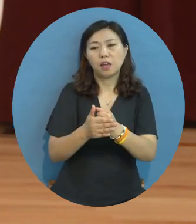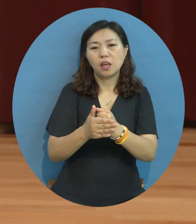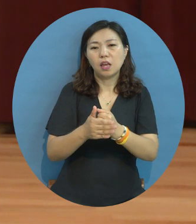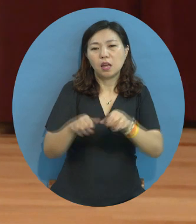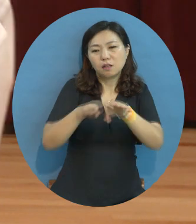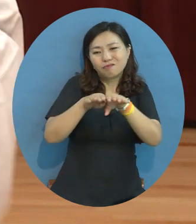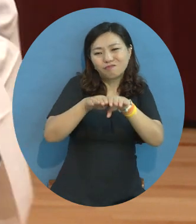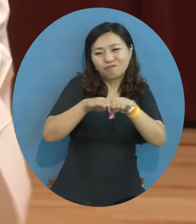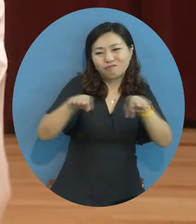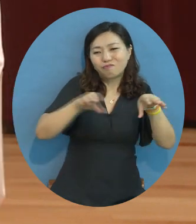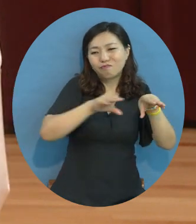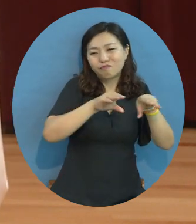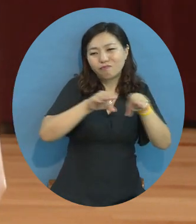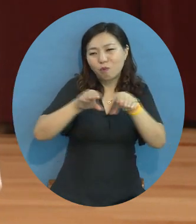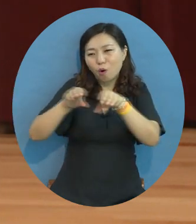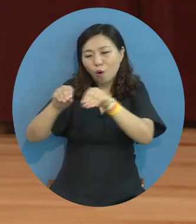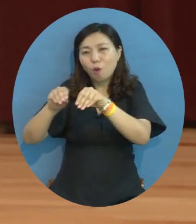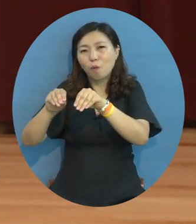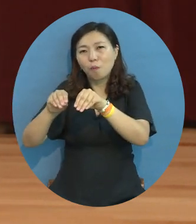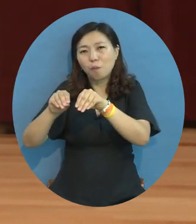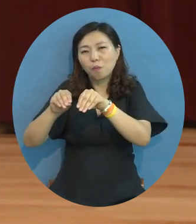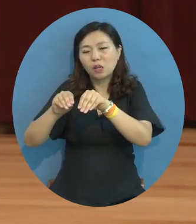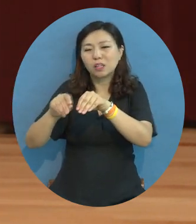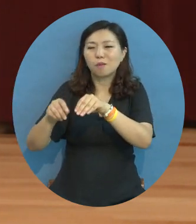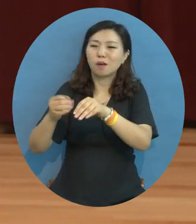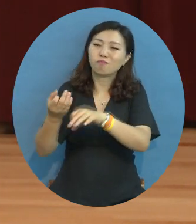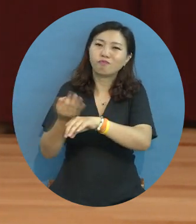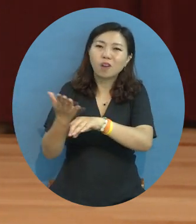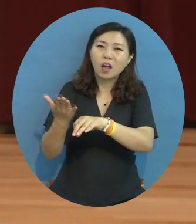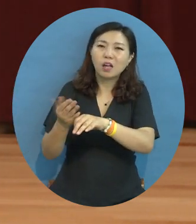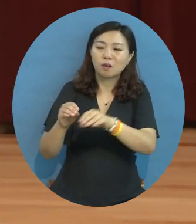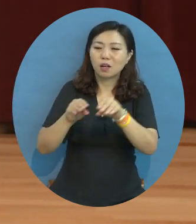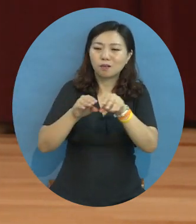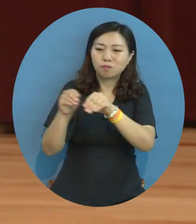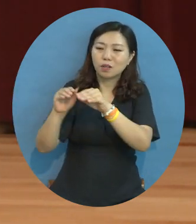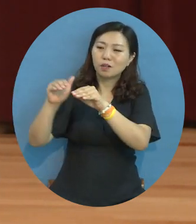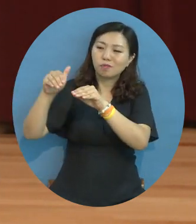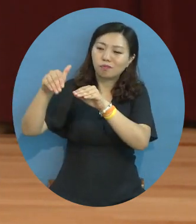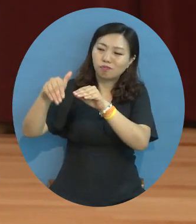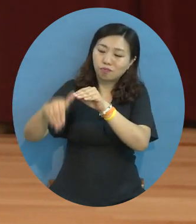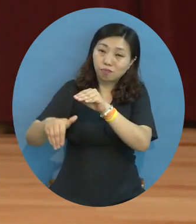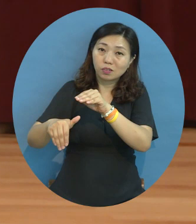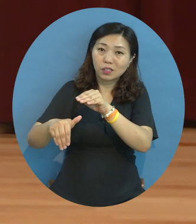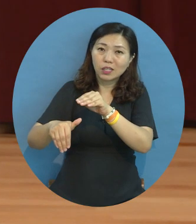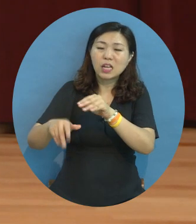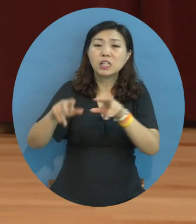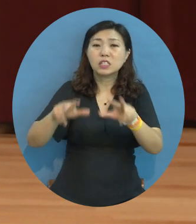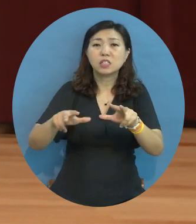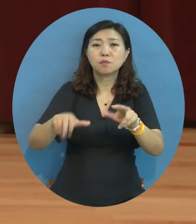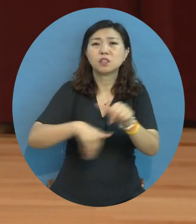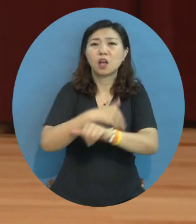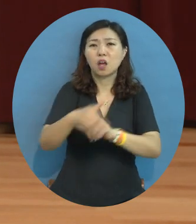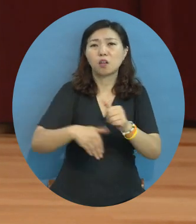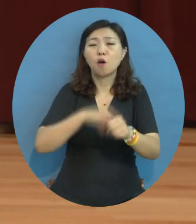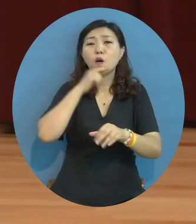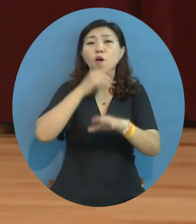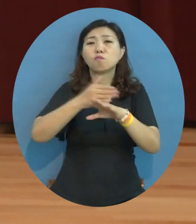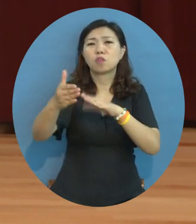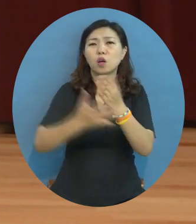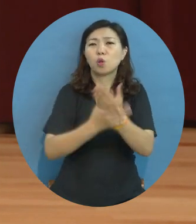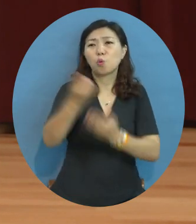문제를 풀려면 통일이라고 하는 북한 개발이라고 하는 새로운 변수를 갖지 않는 이상은